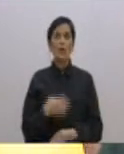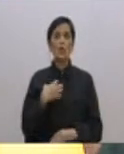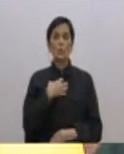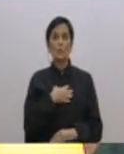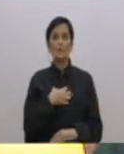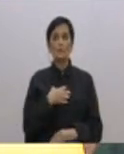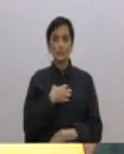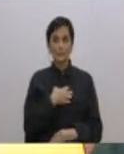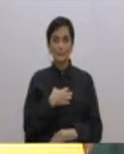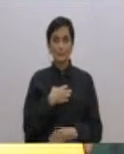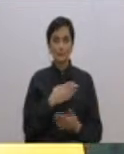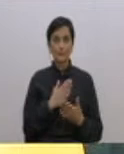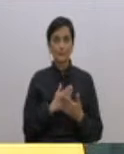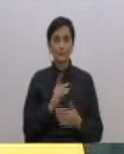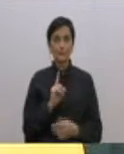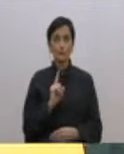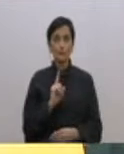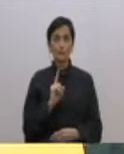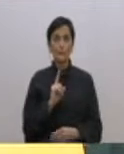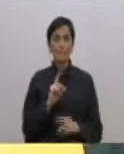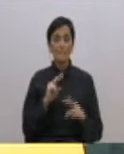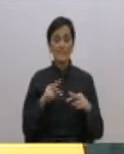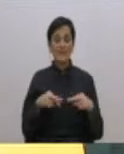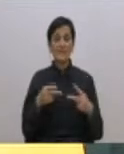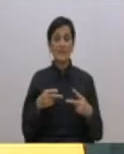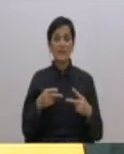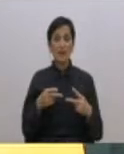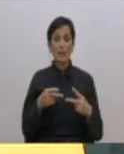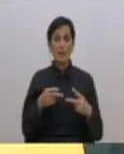Nishnolovania is rom shemodisvleba da